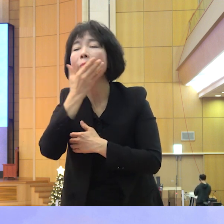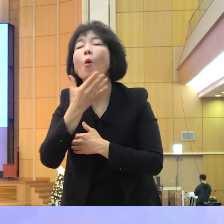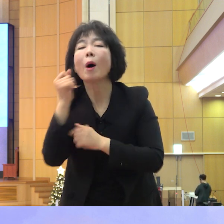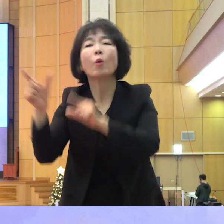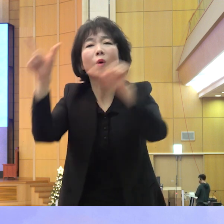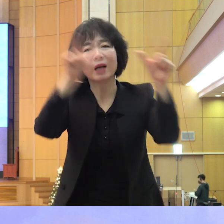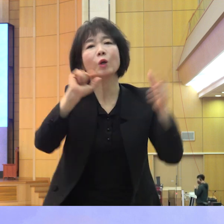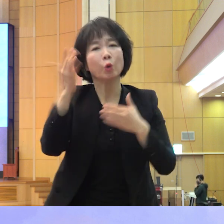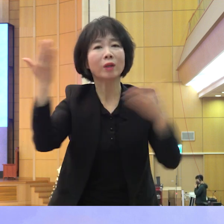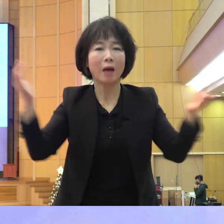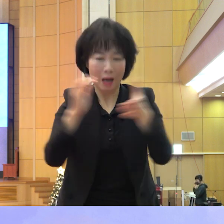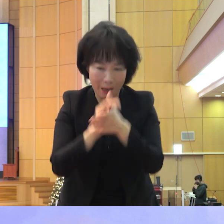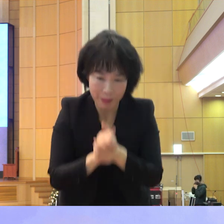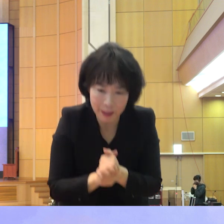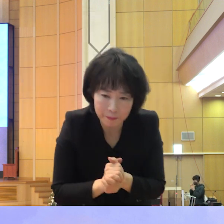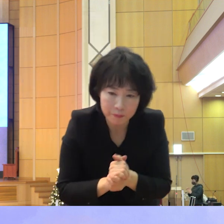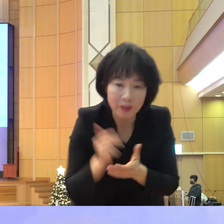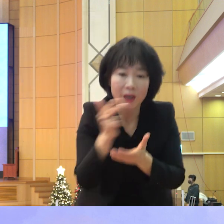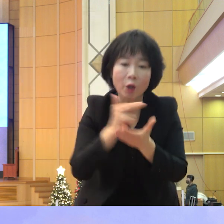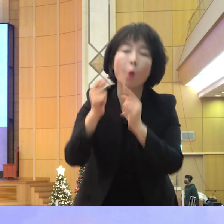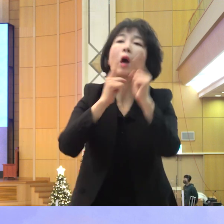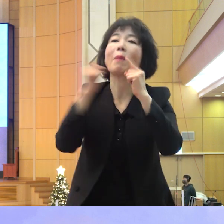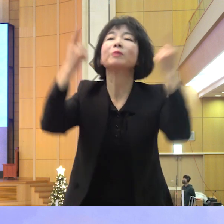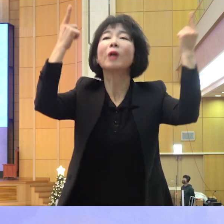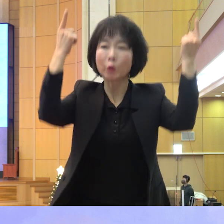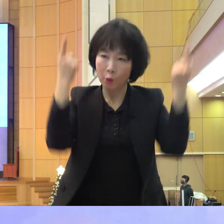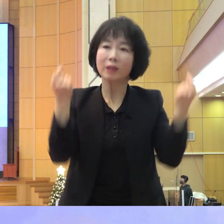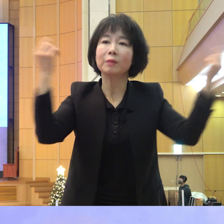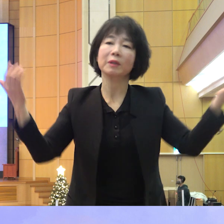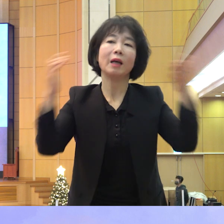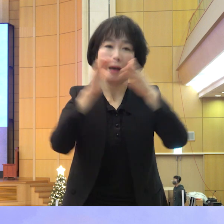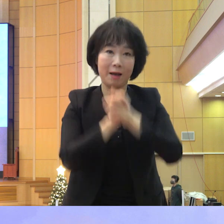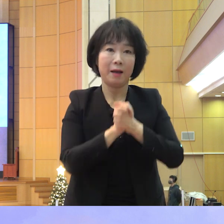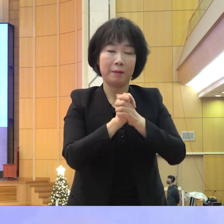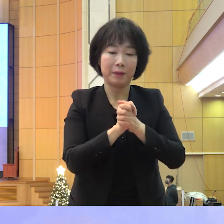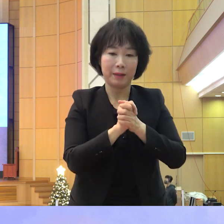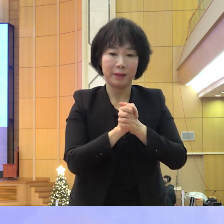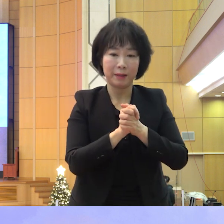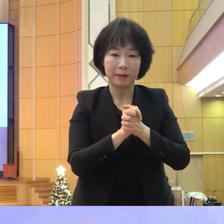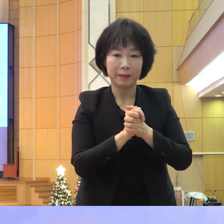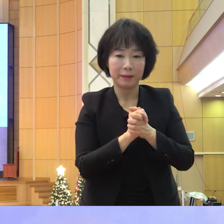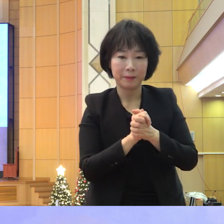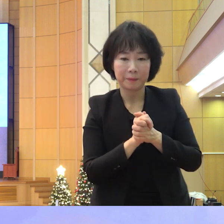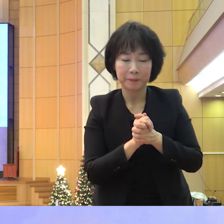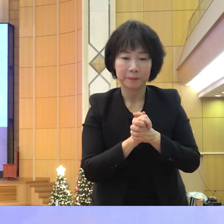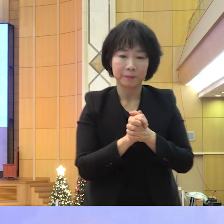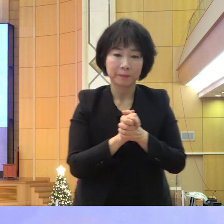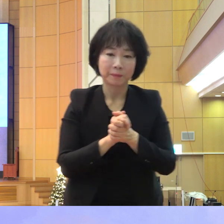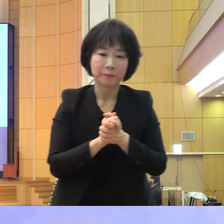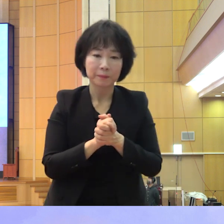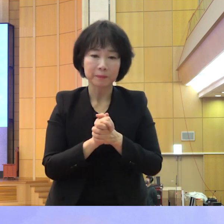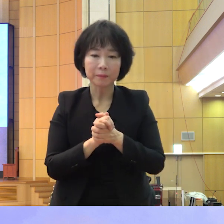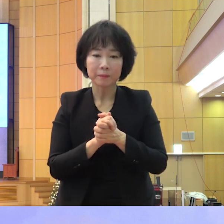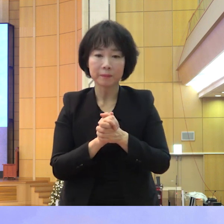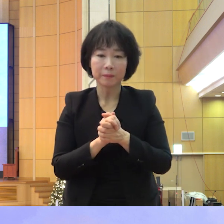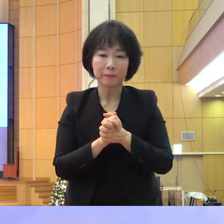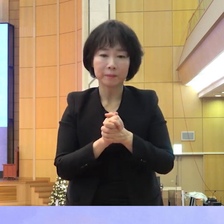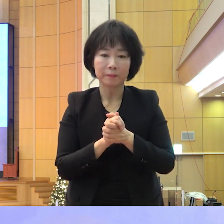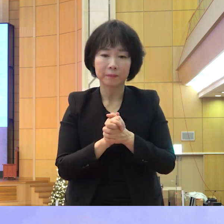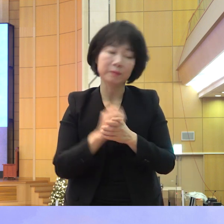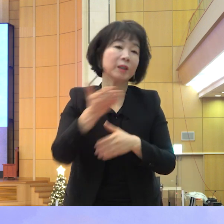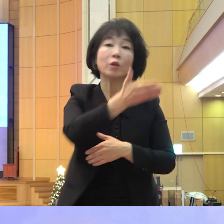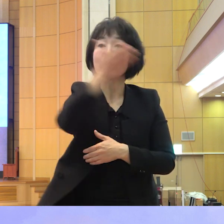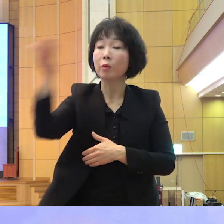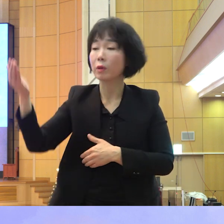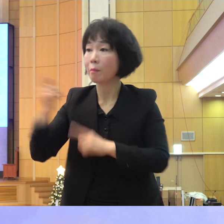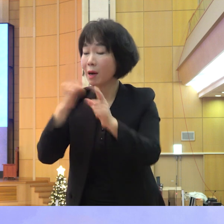복받고 살리라. 여호와의 말씀과 같으니라. 할렐루야. 그럼 지금까지